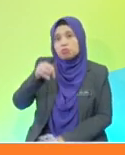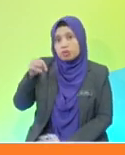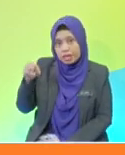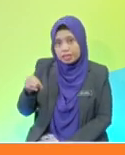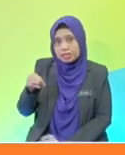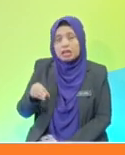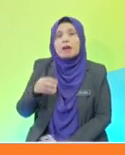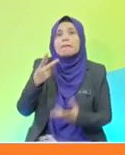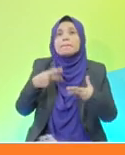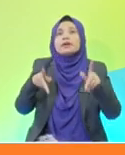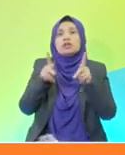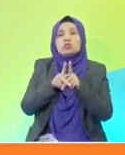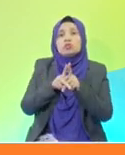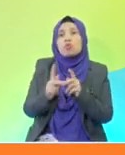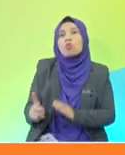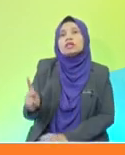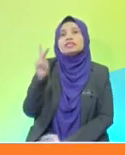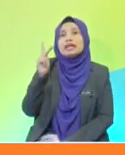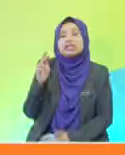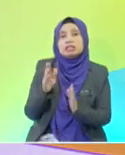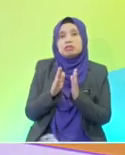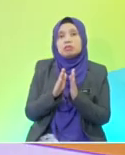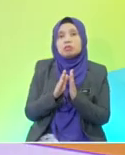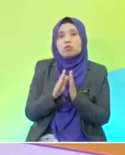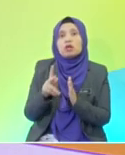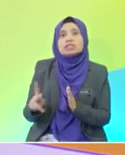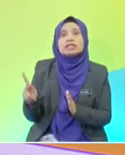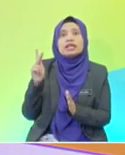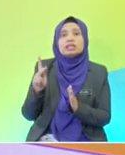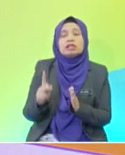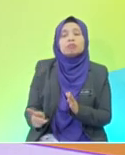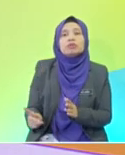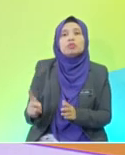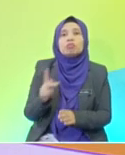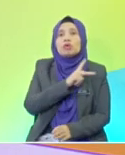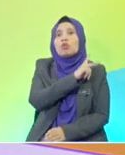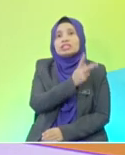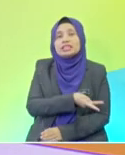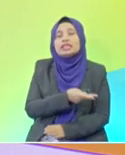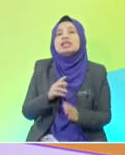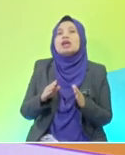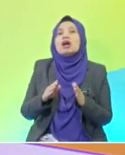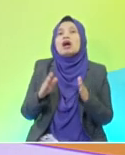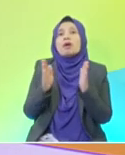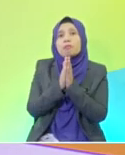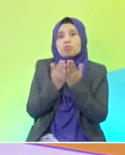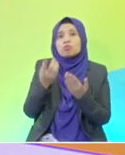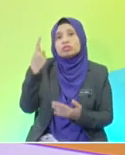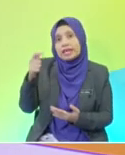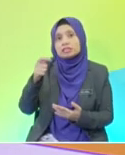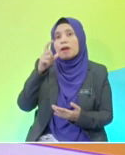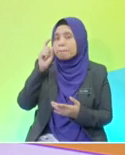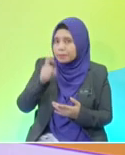murid-murid belum menguasai buku teks lalu hafal bahkan saya belum memakhirkan diri belum membaca